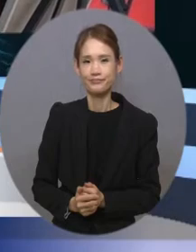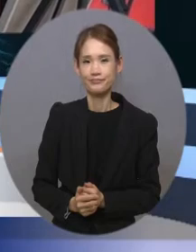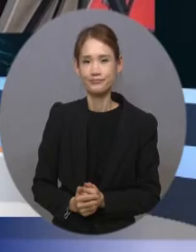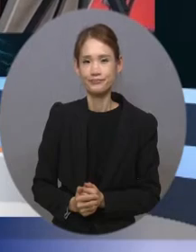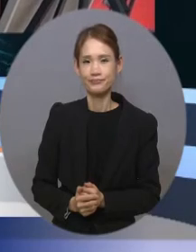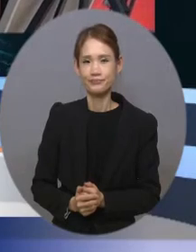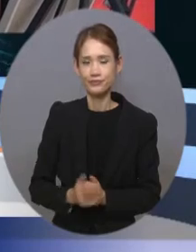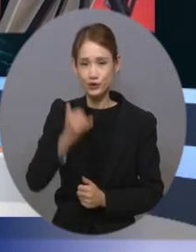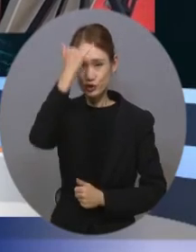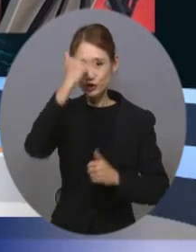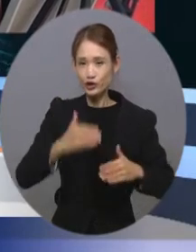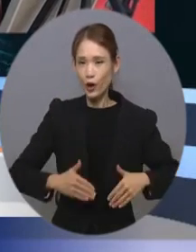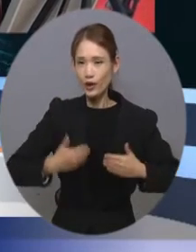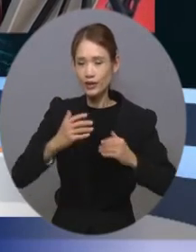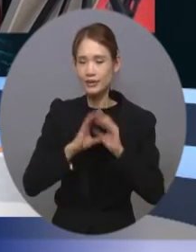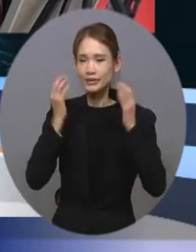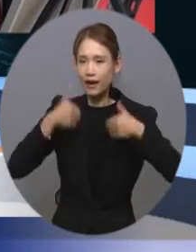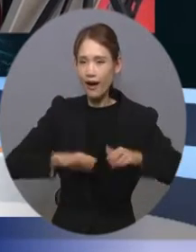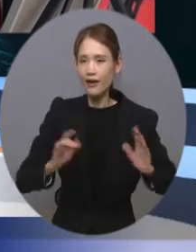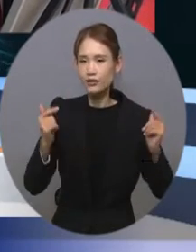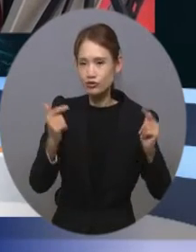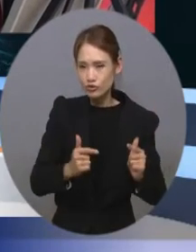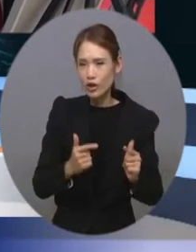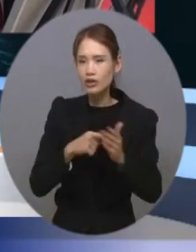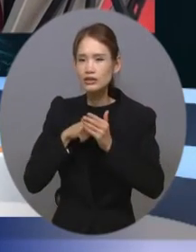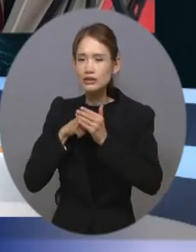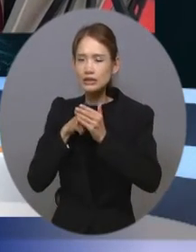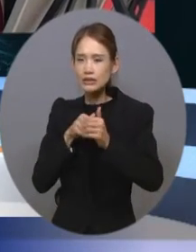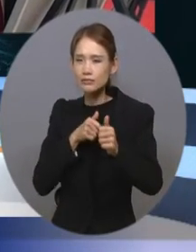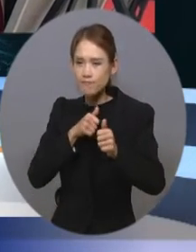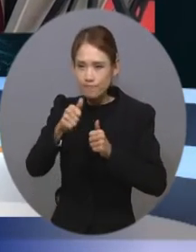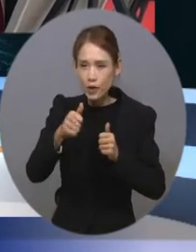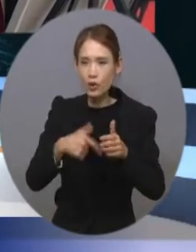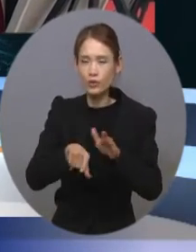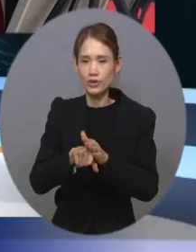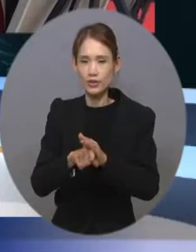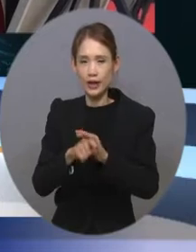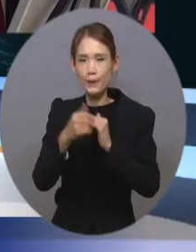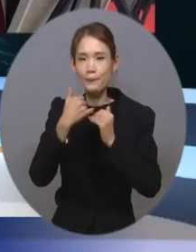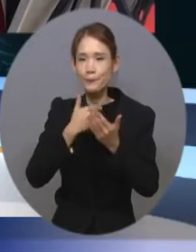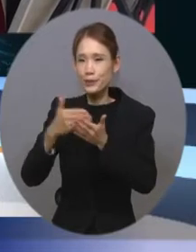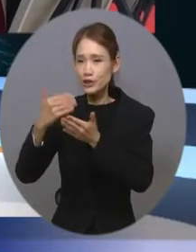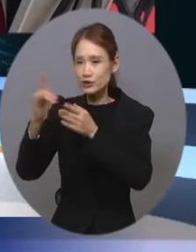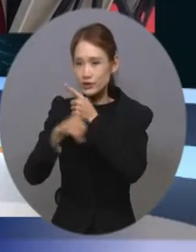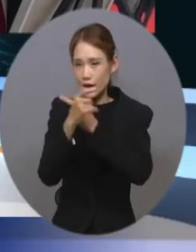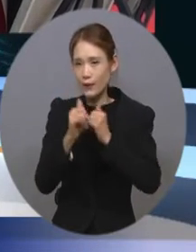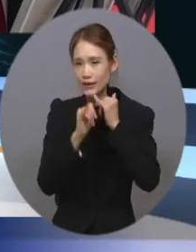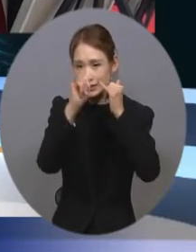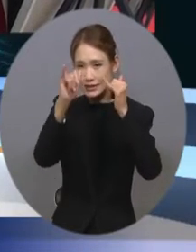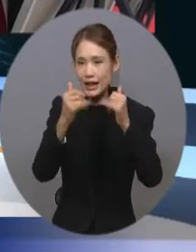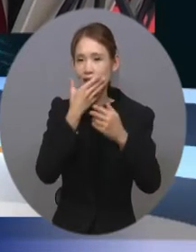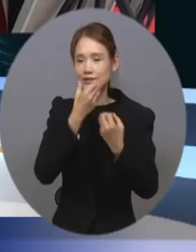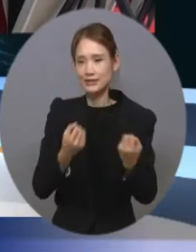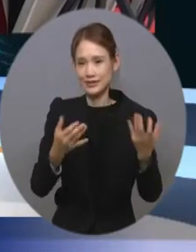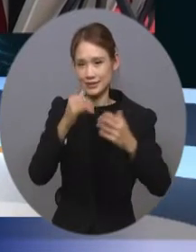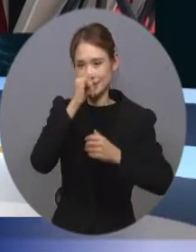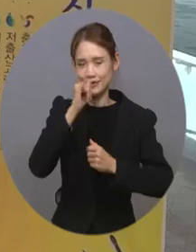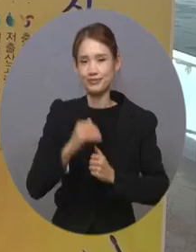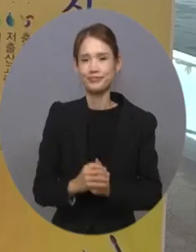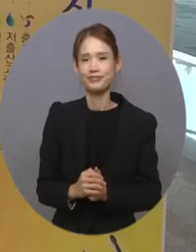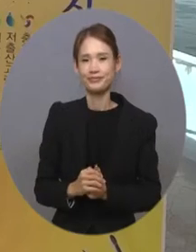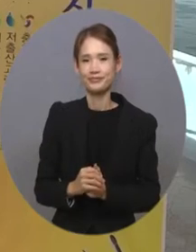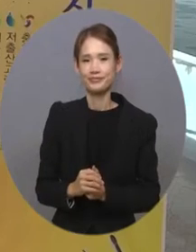충청남도 에서 저출산 극복을 위한 미술 대회 시상식이 열렸습니다 좋은 빙 기자가 전합니다